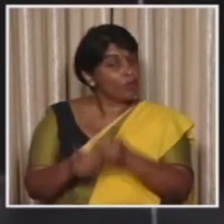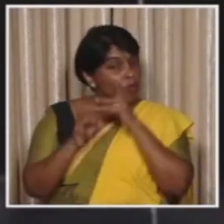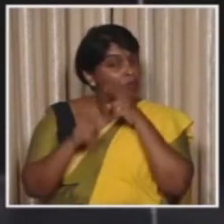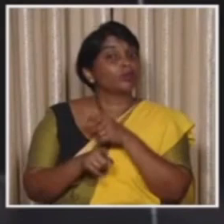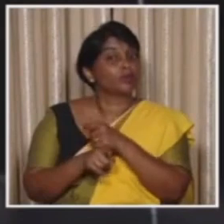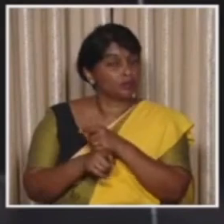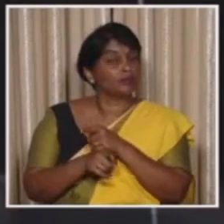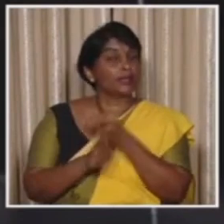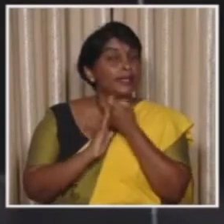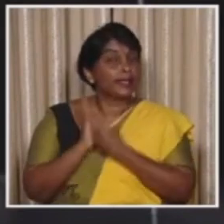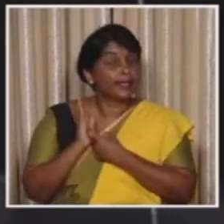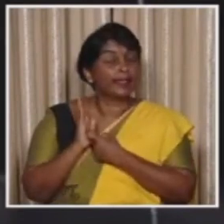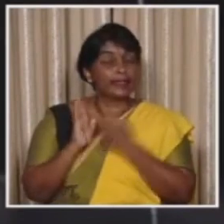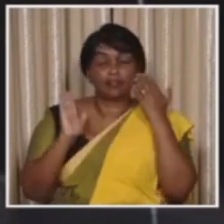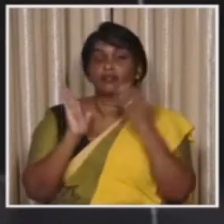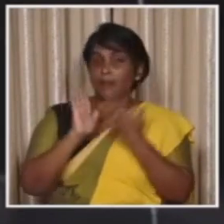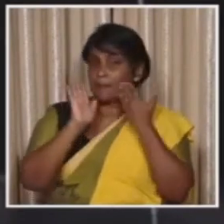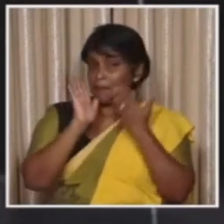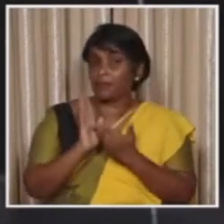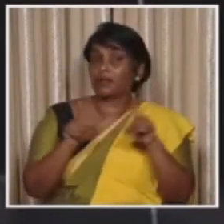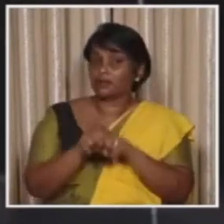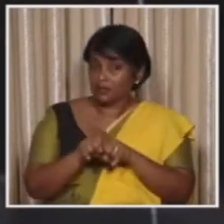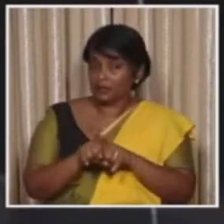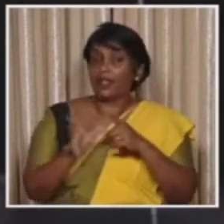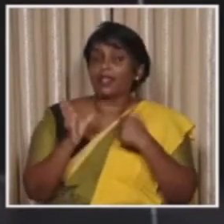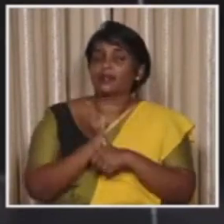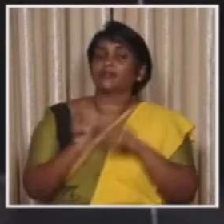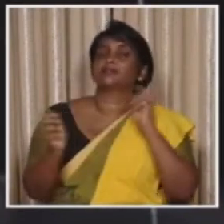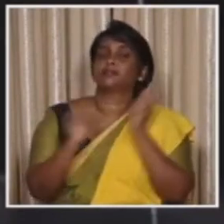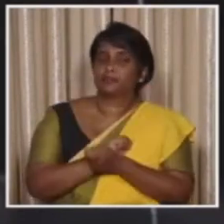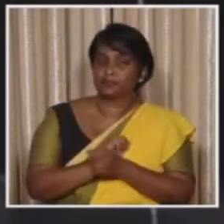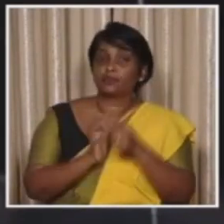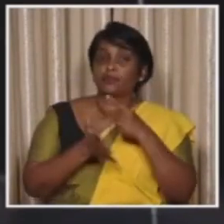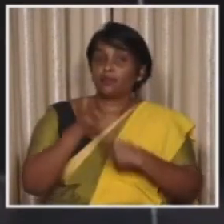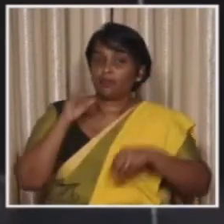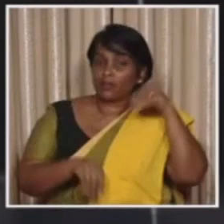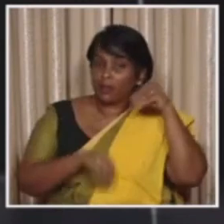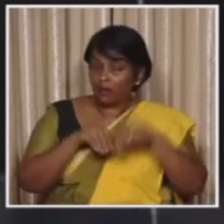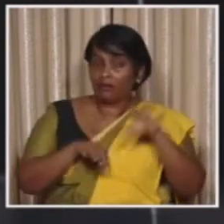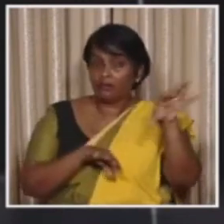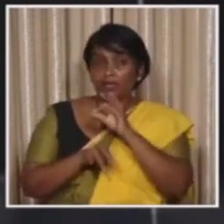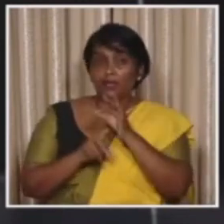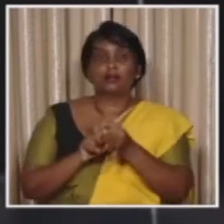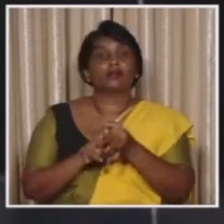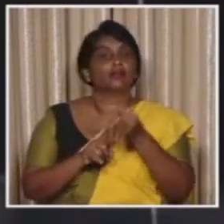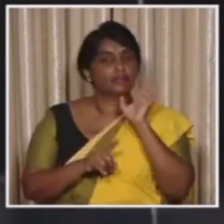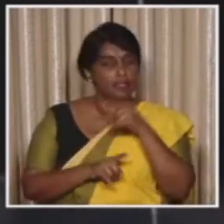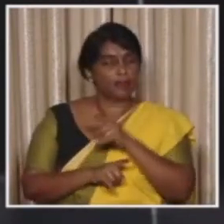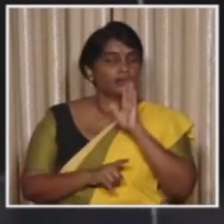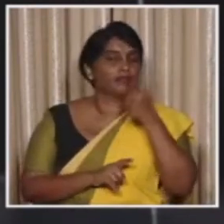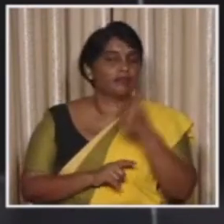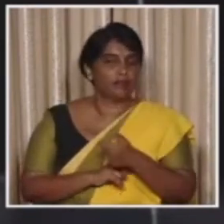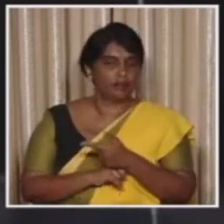ඒකට තියෙන නීත්‍යානුකූල පදනම පෙන්නන්න. අන්න එහෙම පෙන්නලා පනත වෙනස් කරලා ඡන්දෙන් පත් වෙන සභාපතිලා තමයි